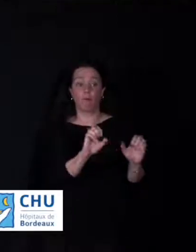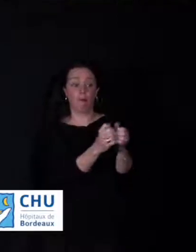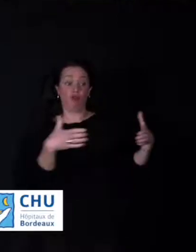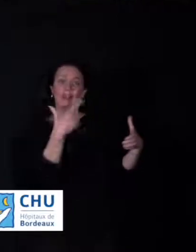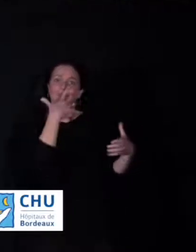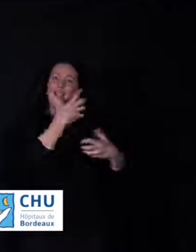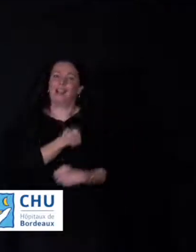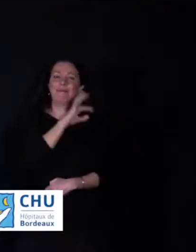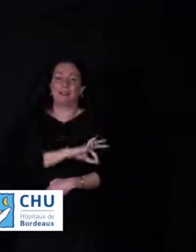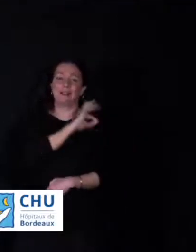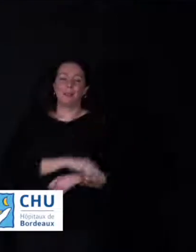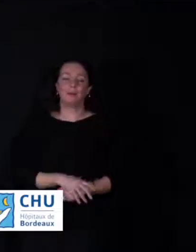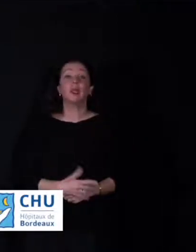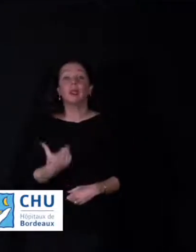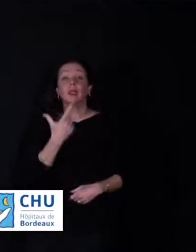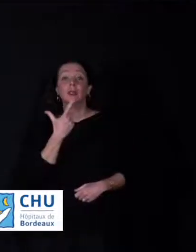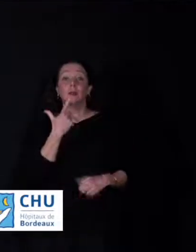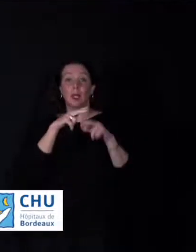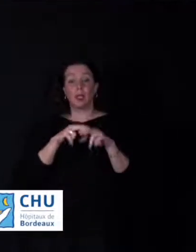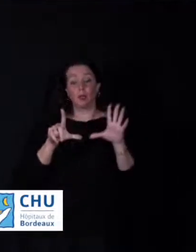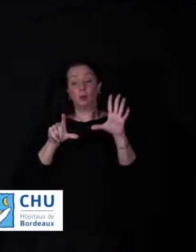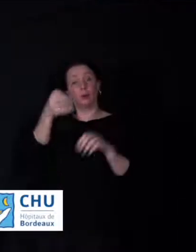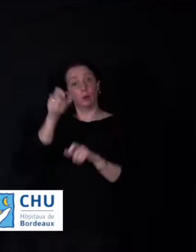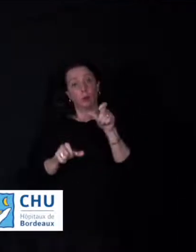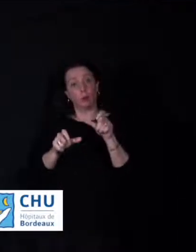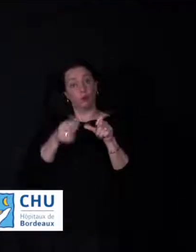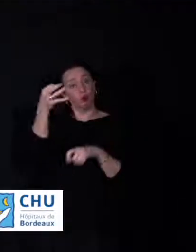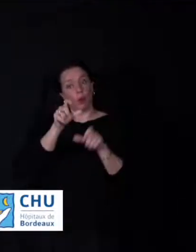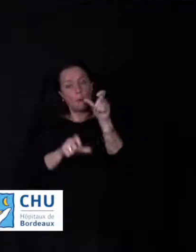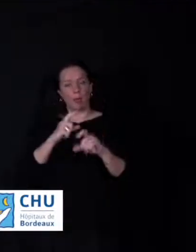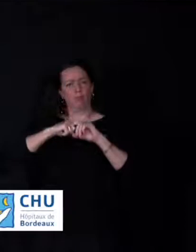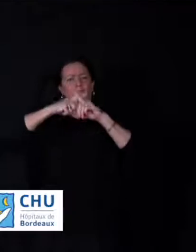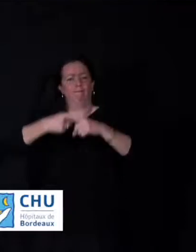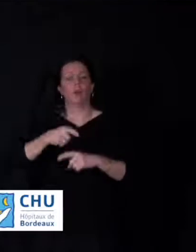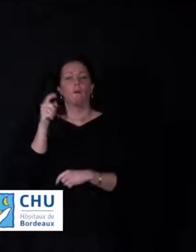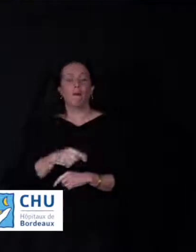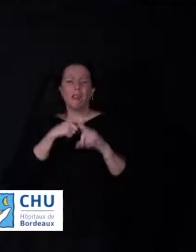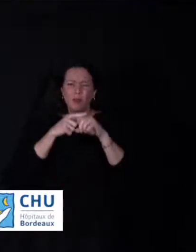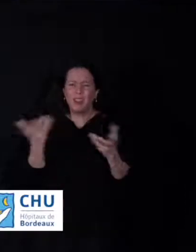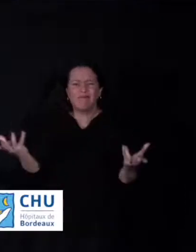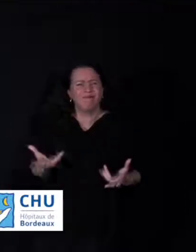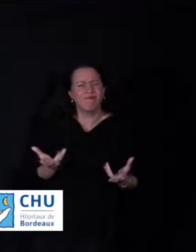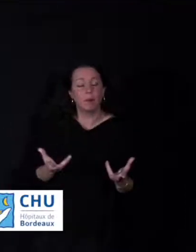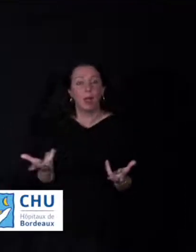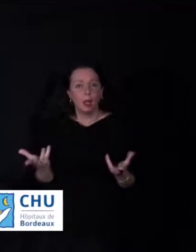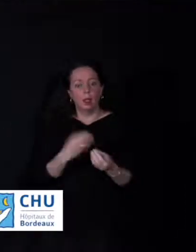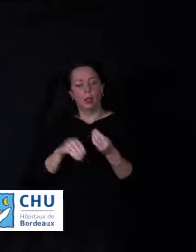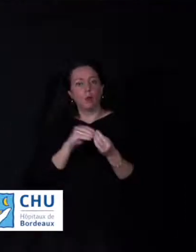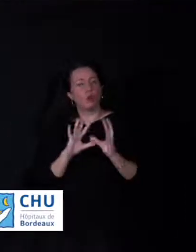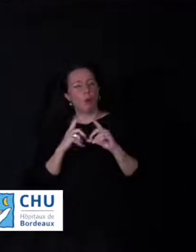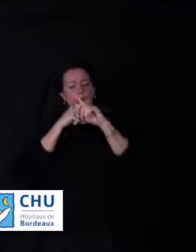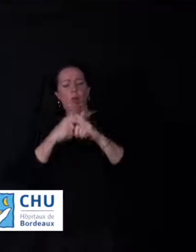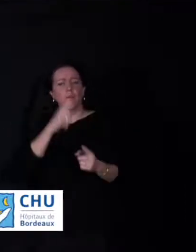vaccin. Ça veut dire qu'il reste encore 70% de personnes à convaincre, mais à convaincre de quoi et sur quels